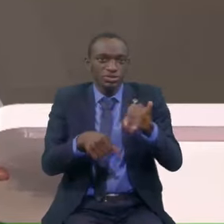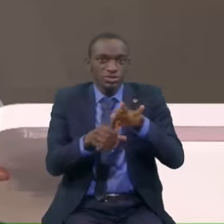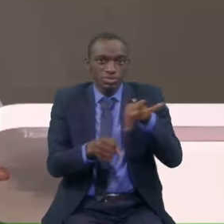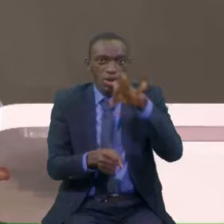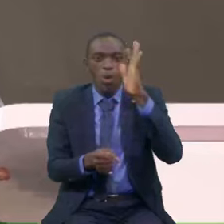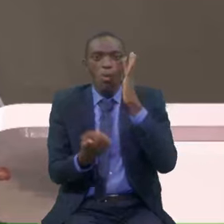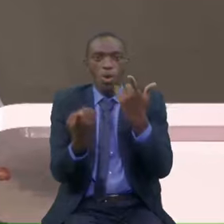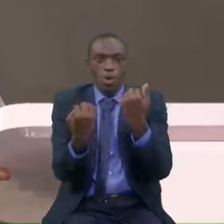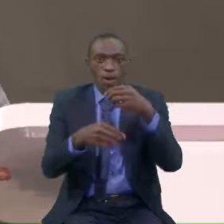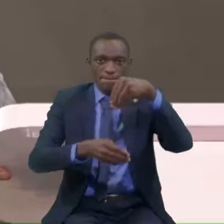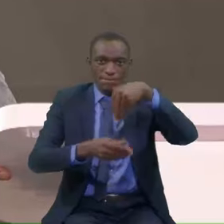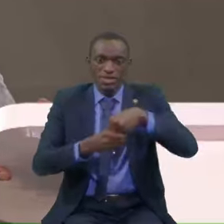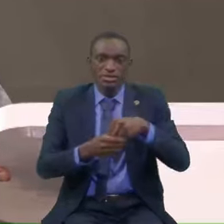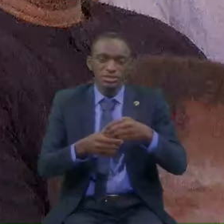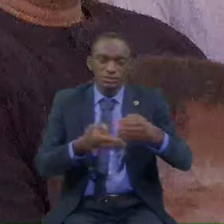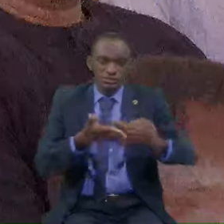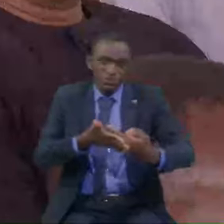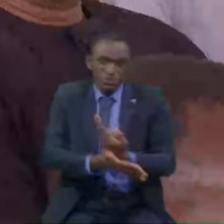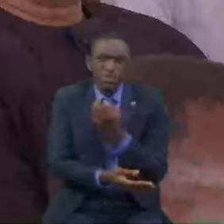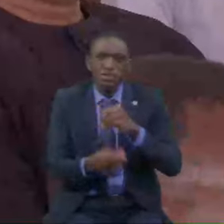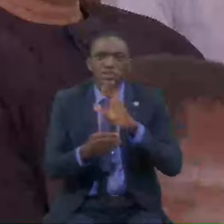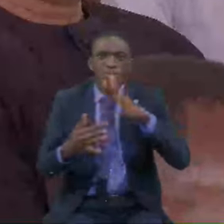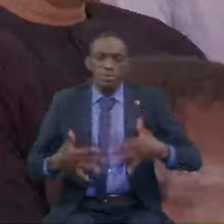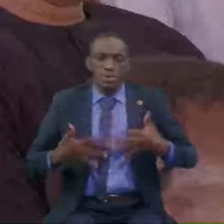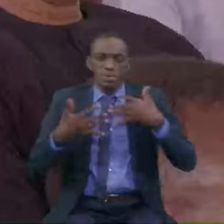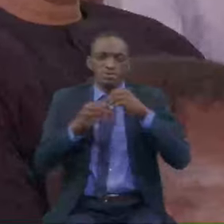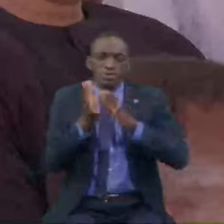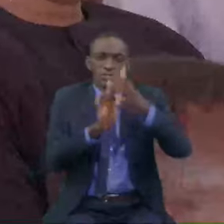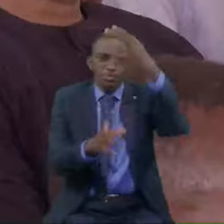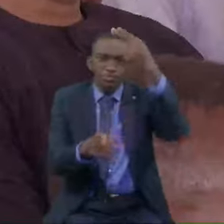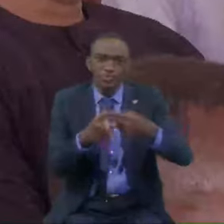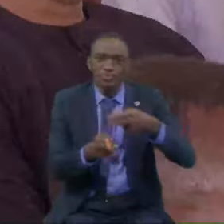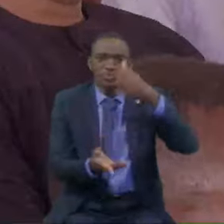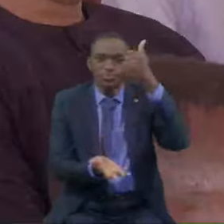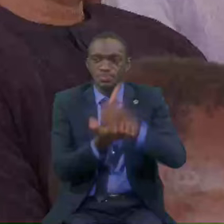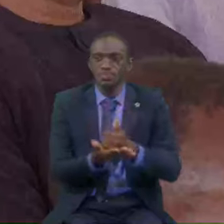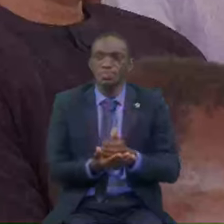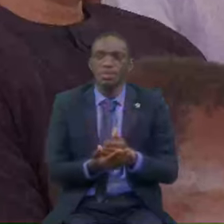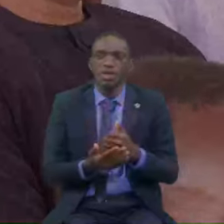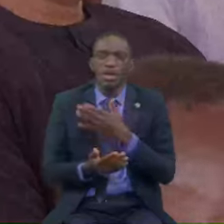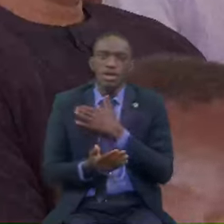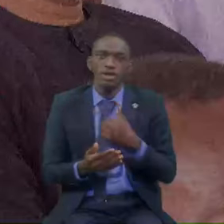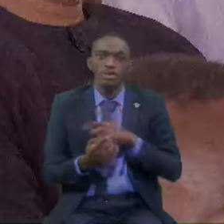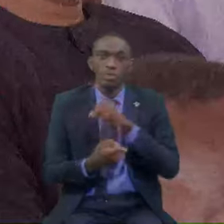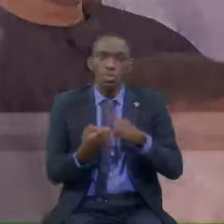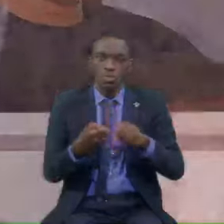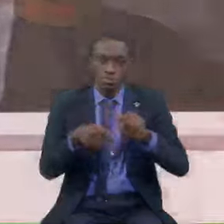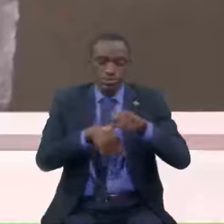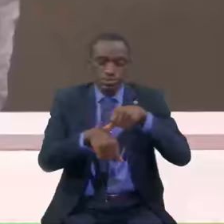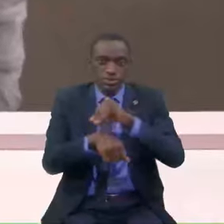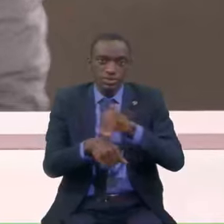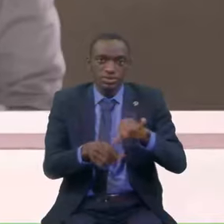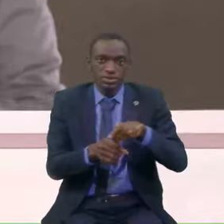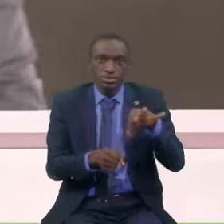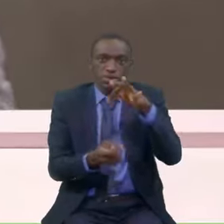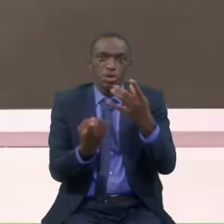L'esprit de l'onction de l'esprit viendra de nouveau dans ta vie au nom de Jésus. Quand cette onction